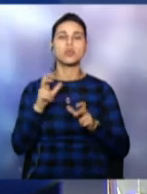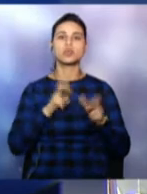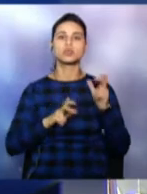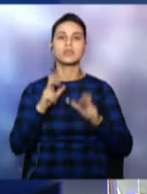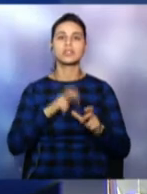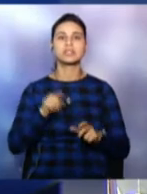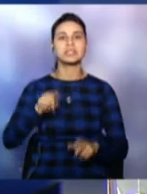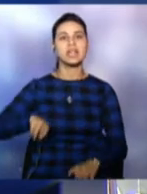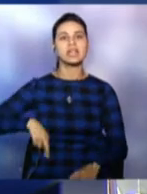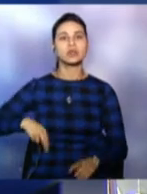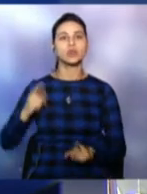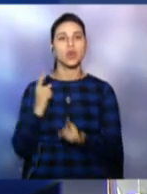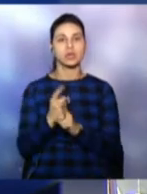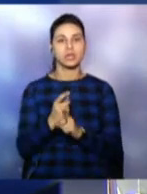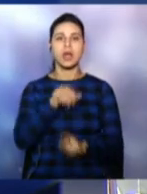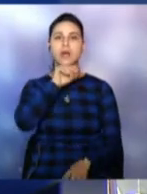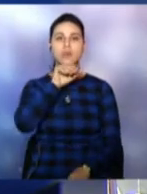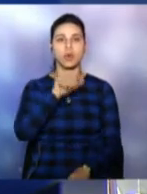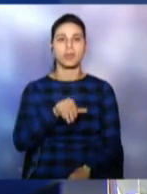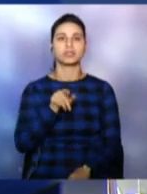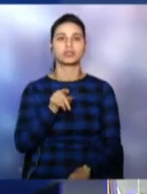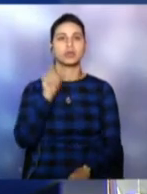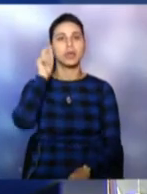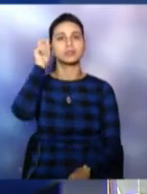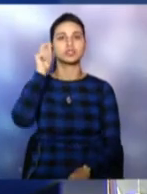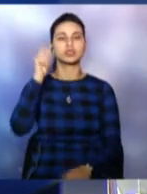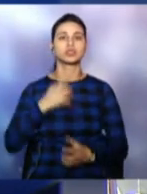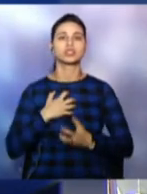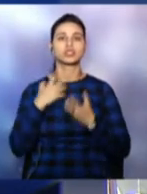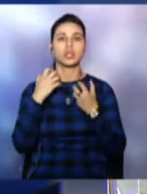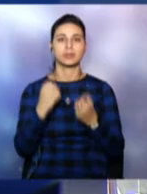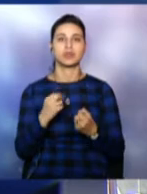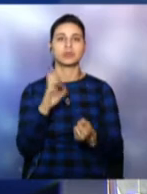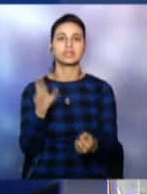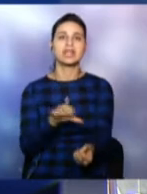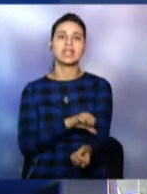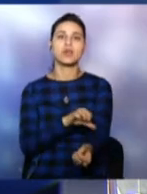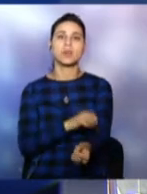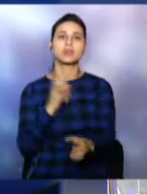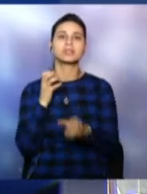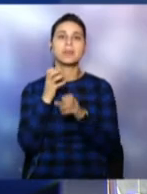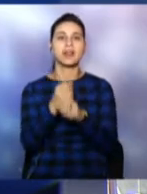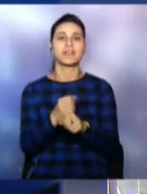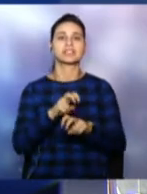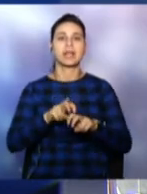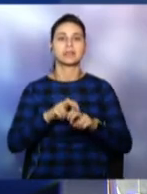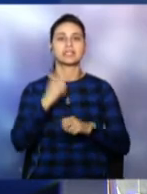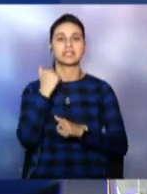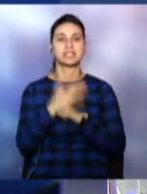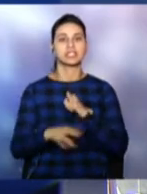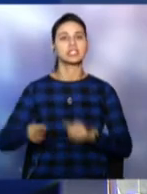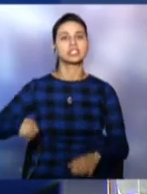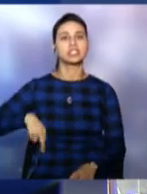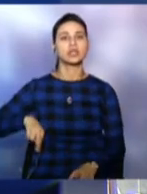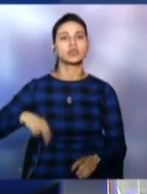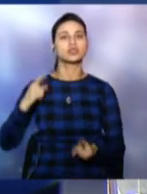უნივერსიტეტის ვიცერექტორი და პროფესორი, ფსიქიკური ჯანმრთელობის და ნარკომანიის პრევენციის სამედიცინო ცენტრის გენერალური